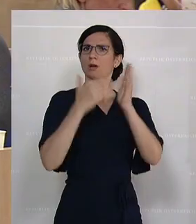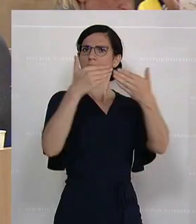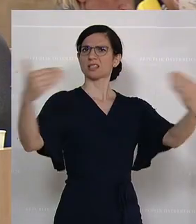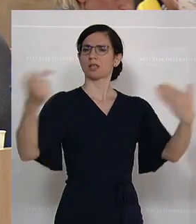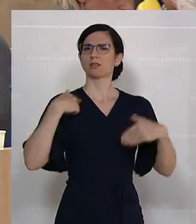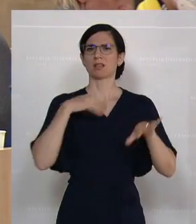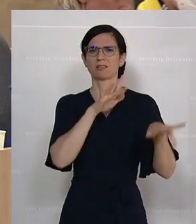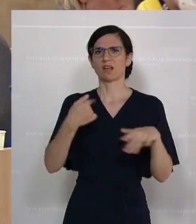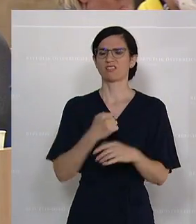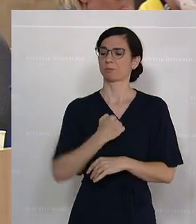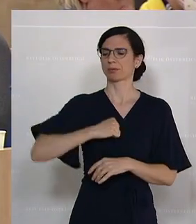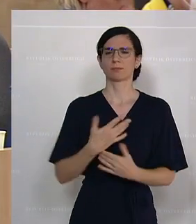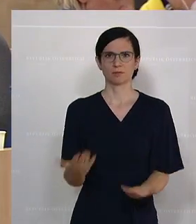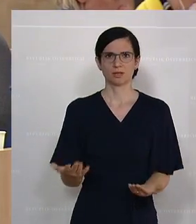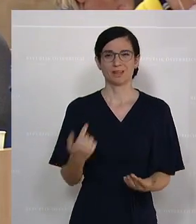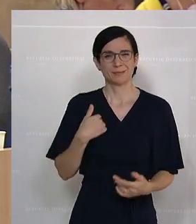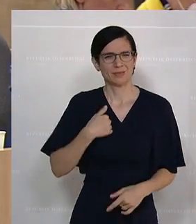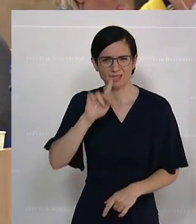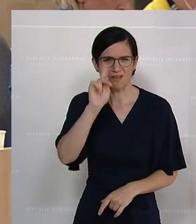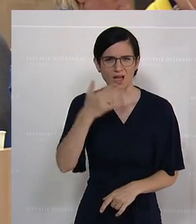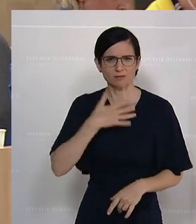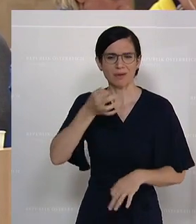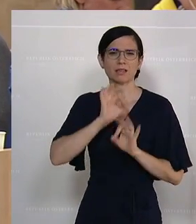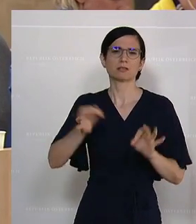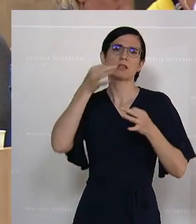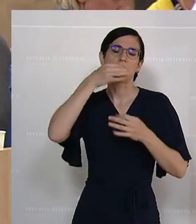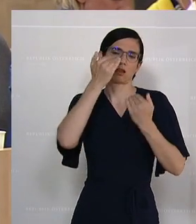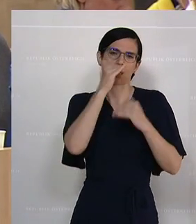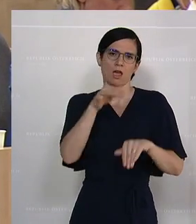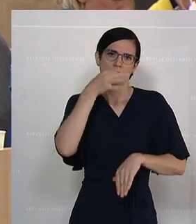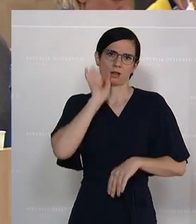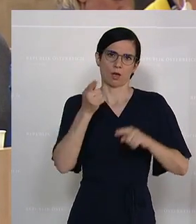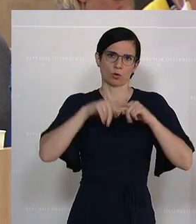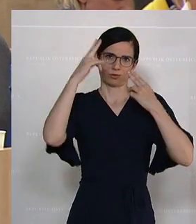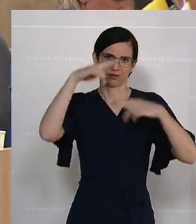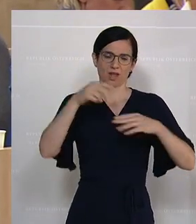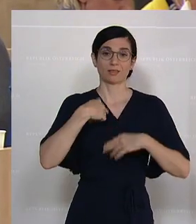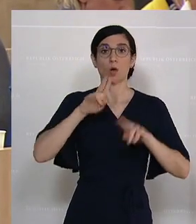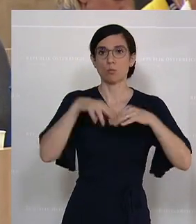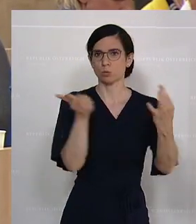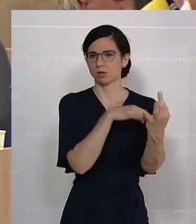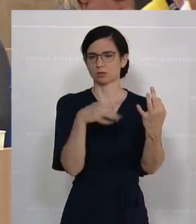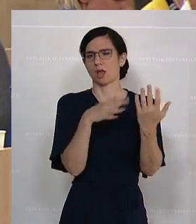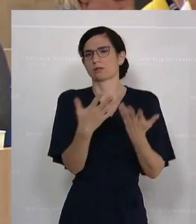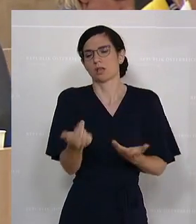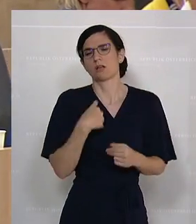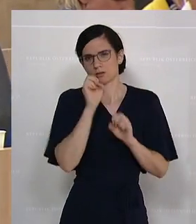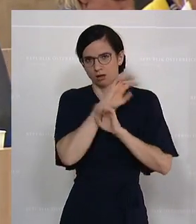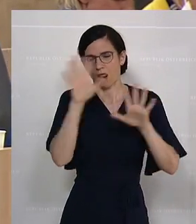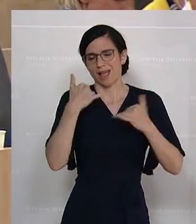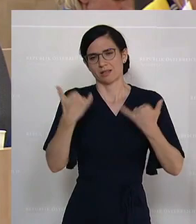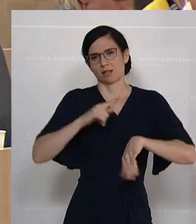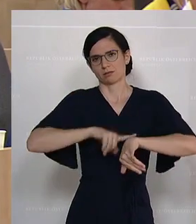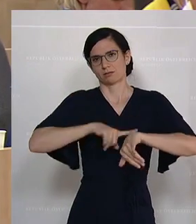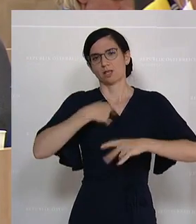füßen tritt ich weiß meine sehr geehrten damen und herren das ist mir sehr wohl bewusst dass der bundeskanzler natürlich zurzeit bei